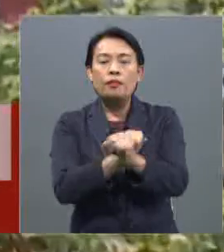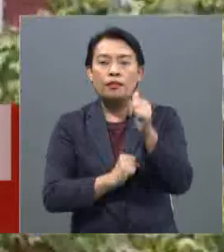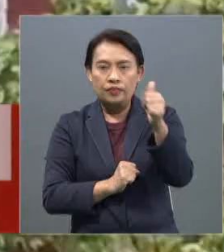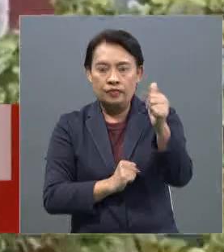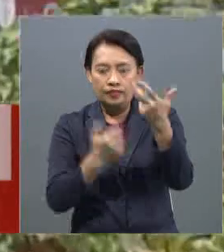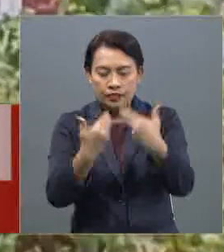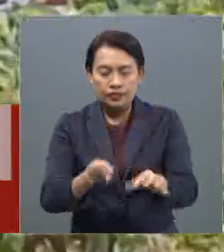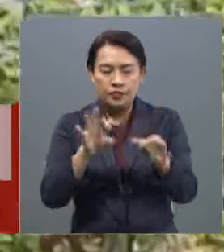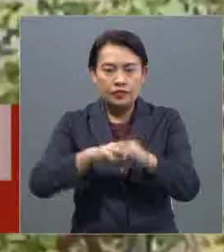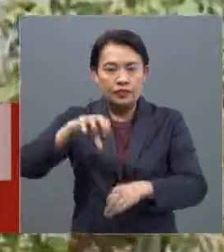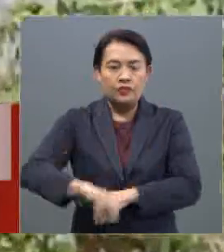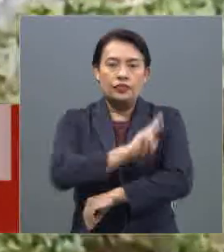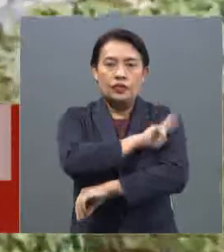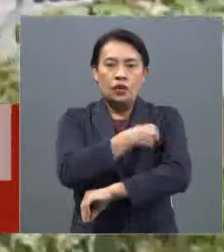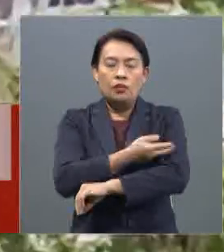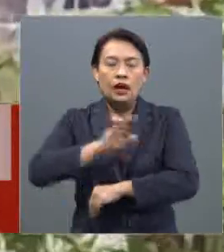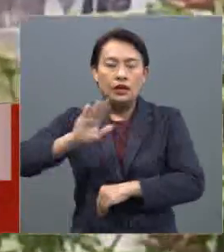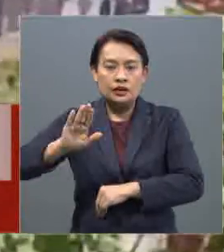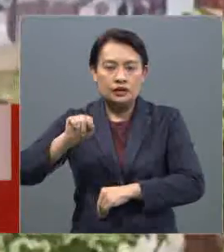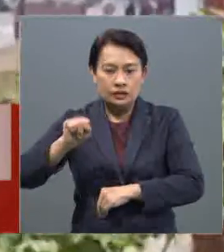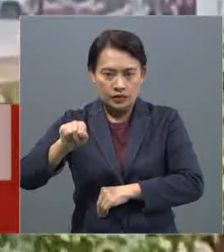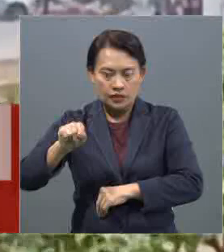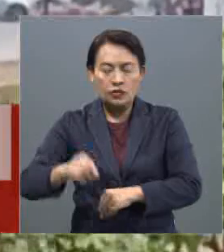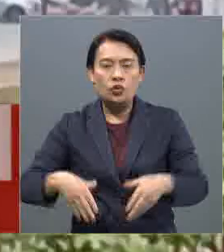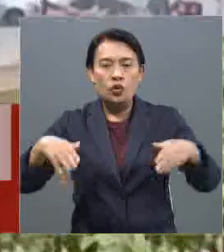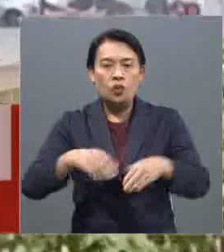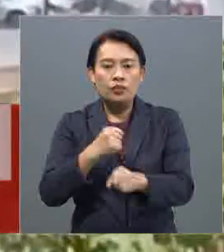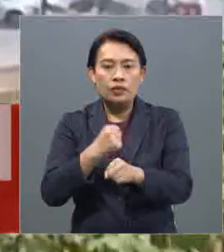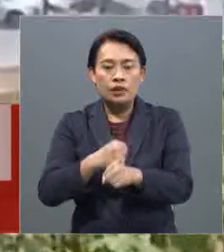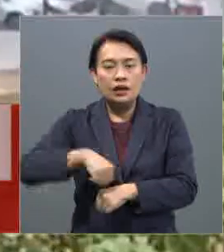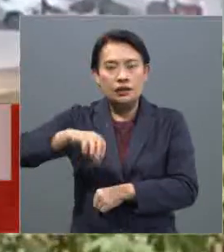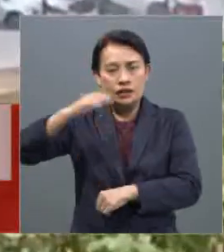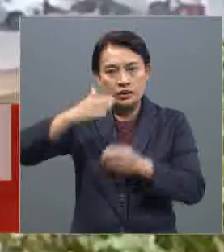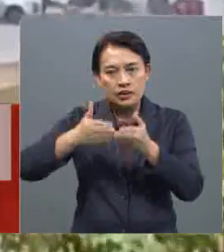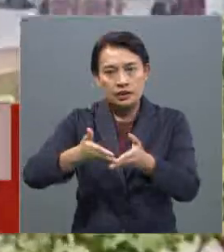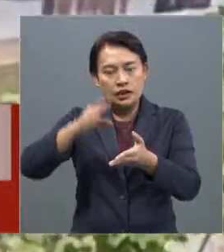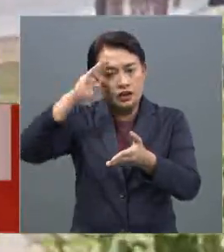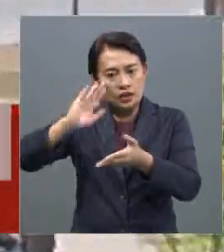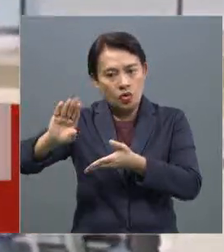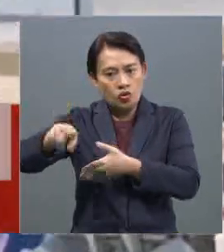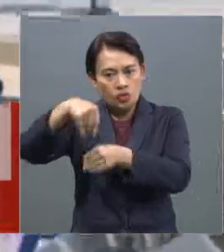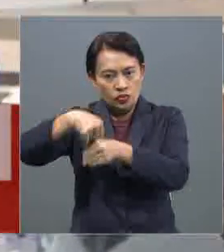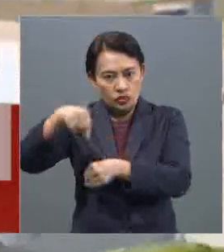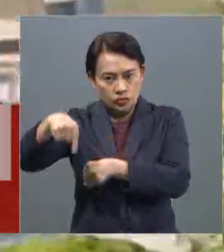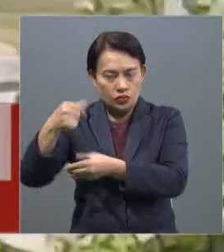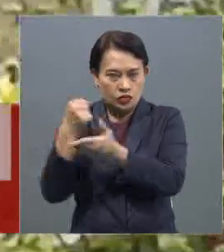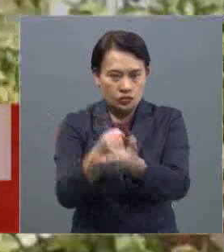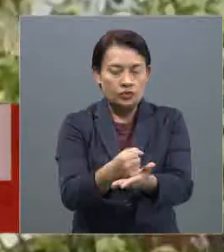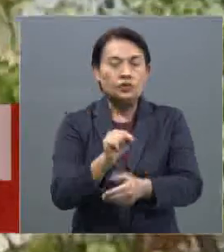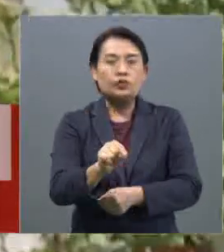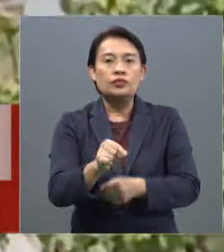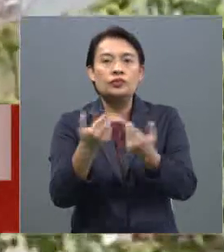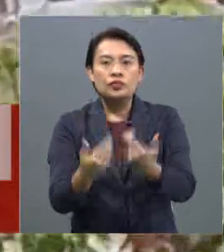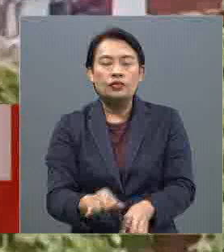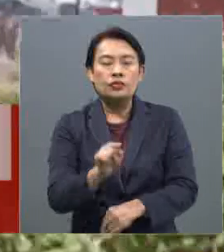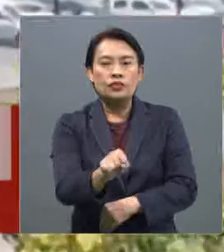กู้ชีพของโรงพยาบาลอาภากรเกียรติวงศ์ฐานทัพเรือสัตหีบประจำอยู่ในที่เกิดเหตุส่วนสาเหตุเนี่ยนะครับและค่าเสีย